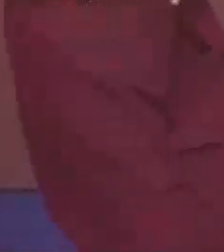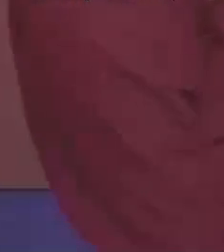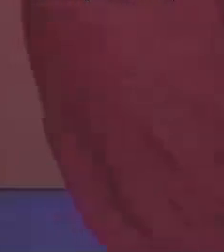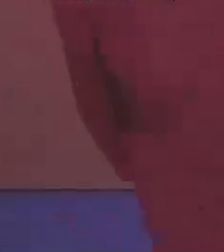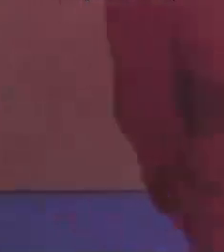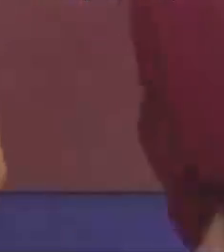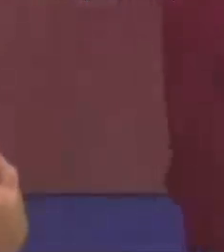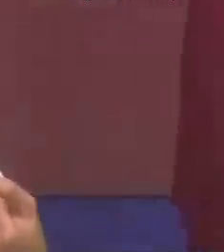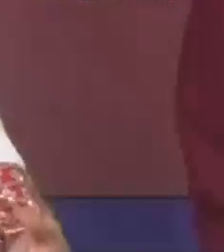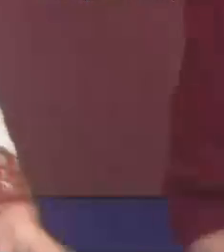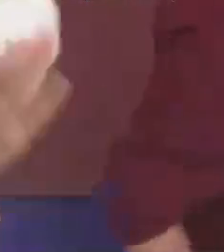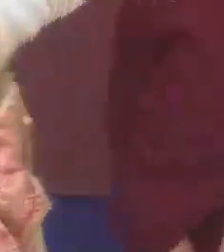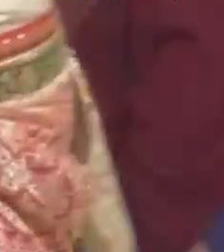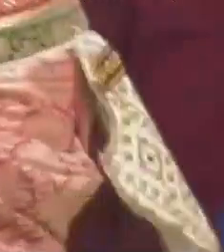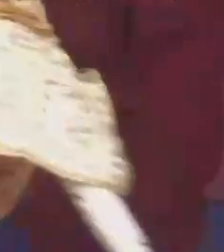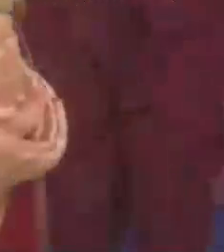เ